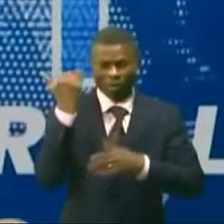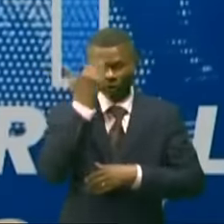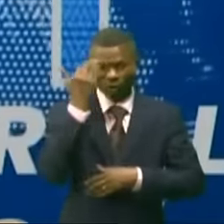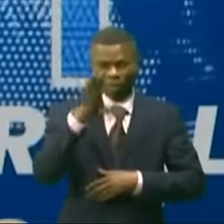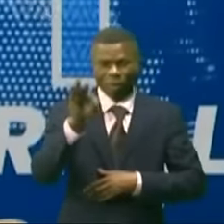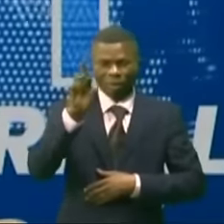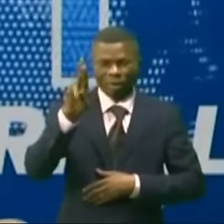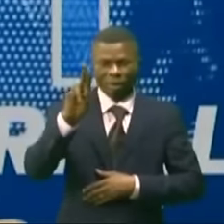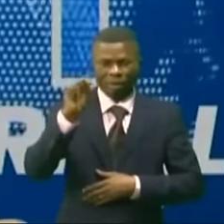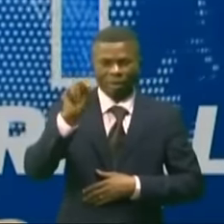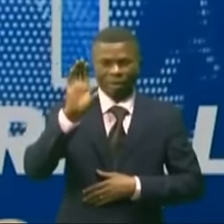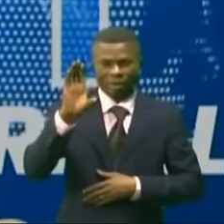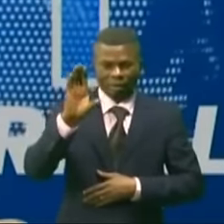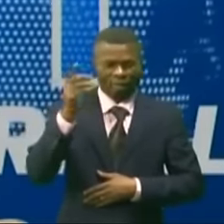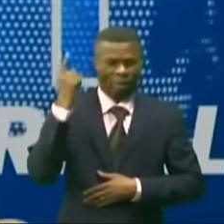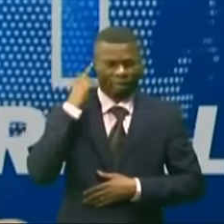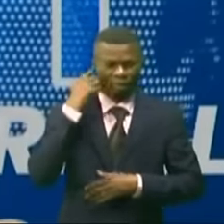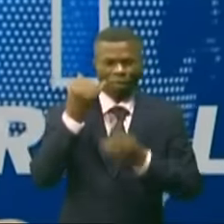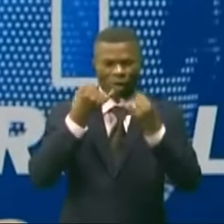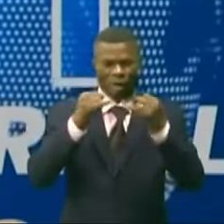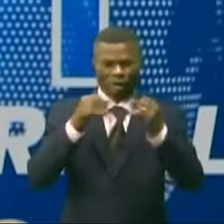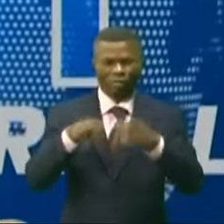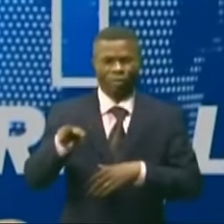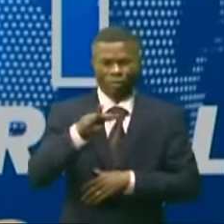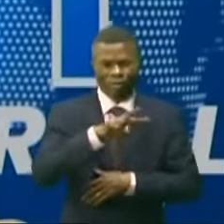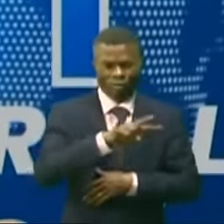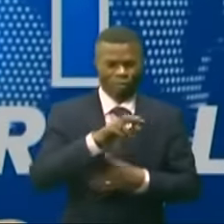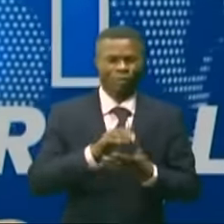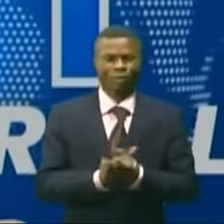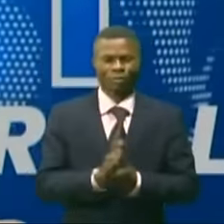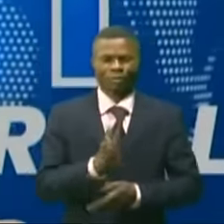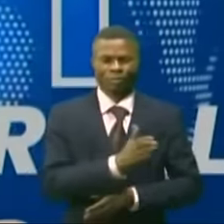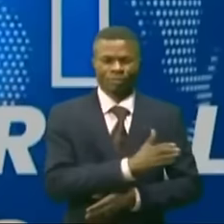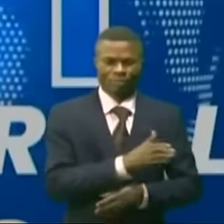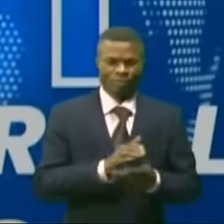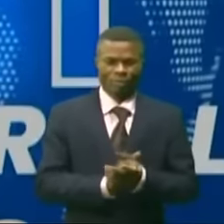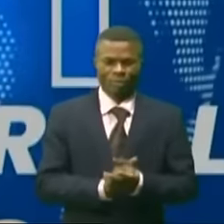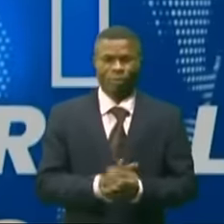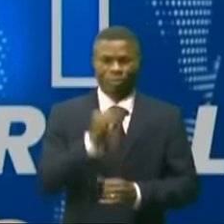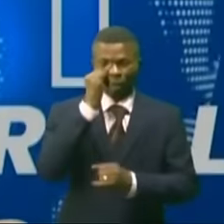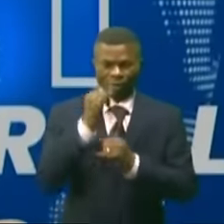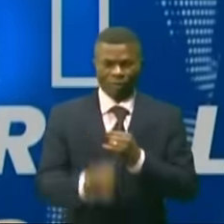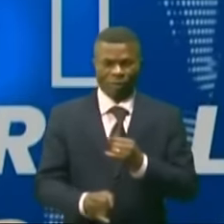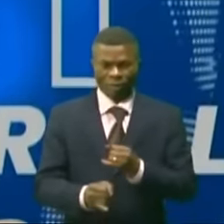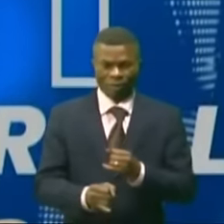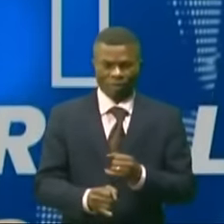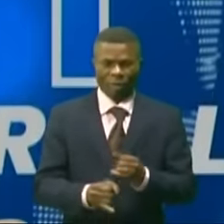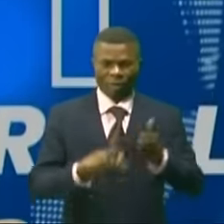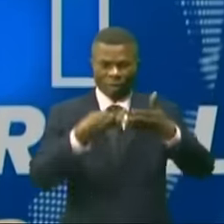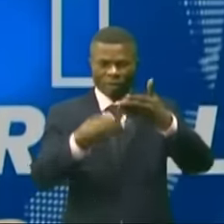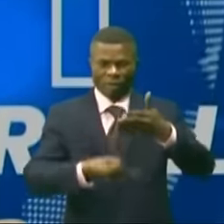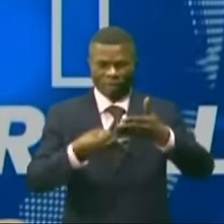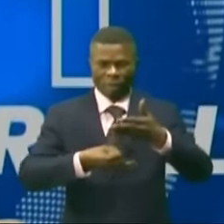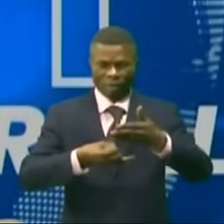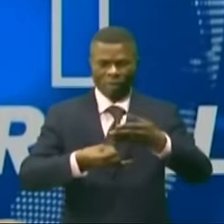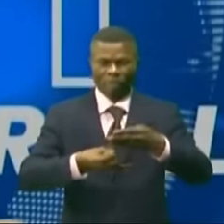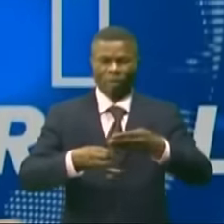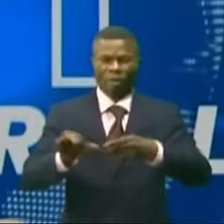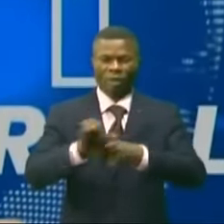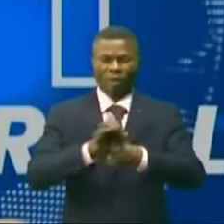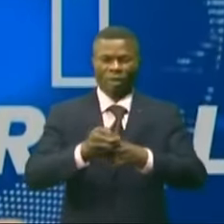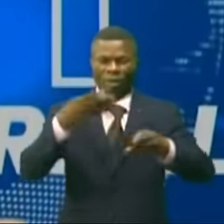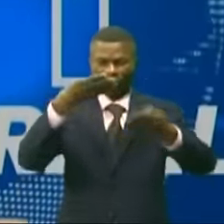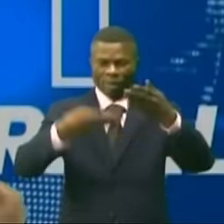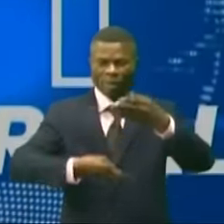choisi la RTNC pour vous informer clôture de la 7e session et